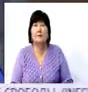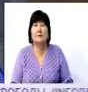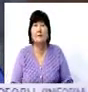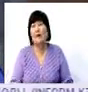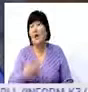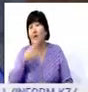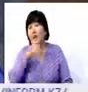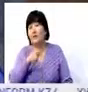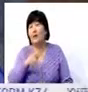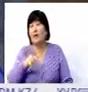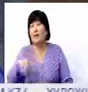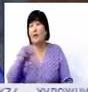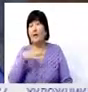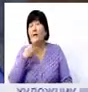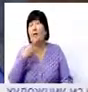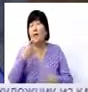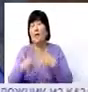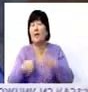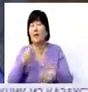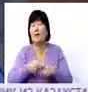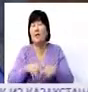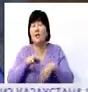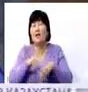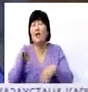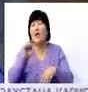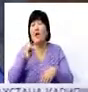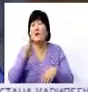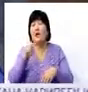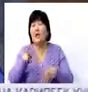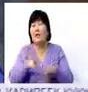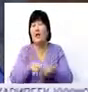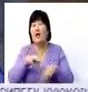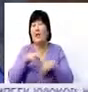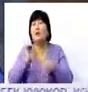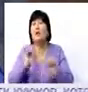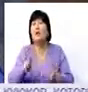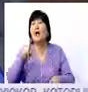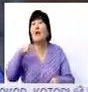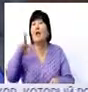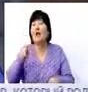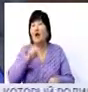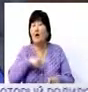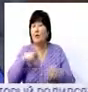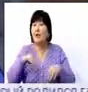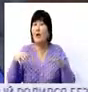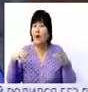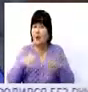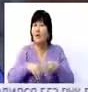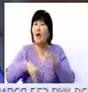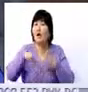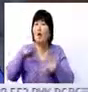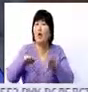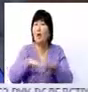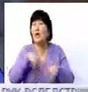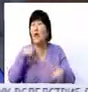В последнее время от жителей были претензии на проведение ярмарок. Нам не нужны ярмарки, которые проходят для галочки. Народ ждет организованной на высоком